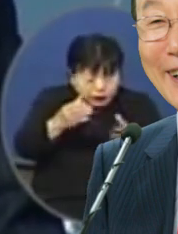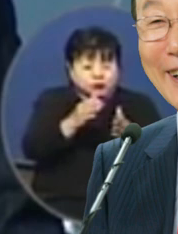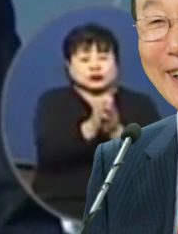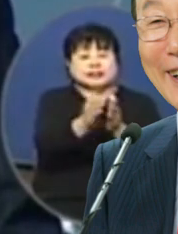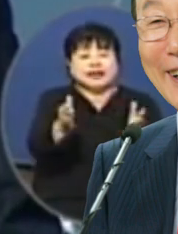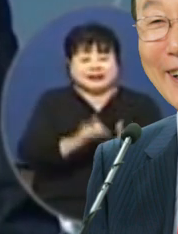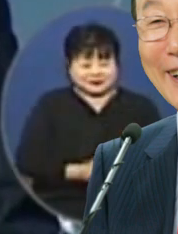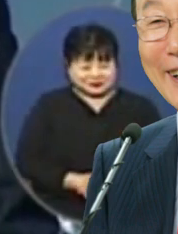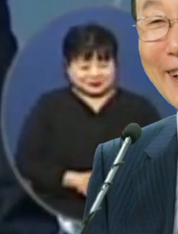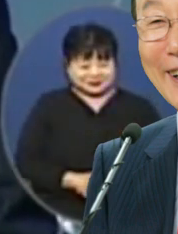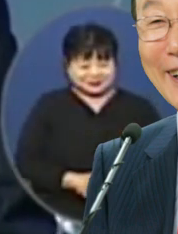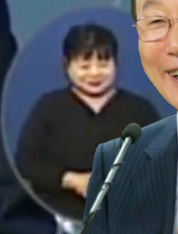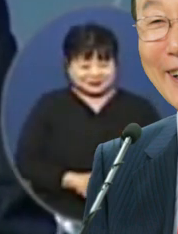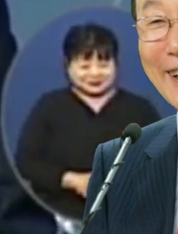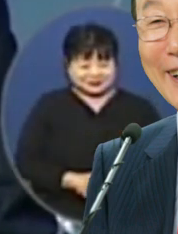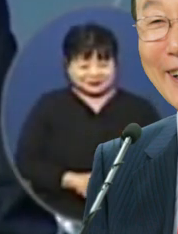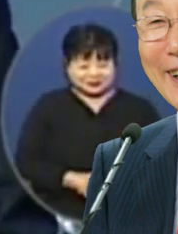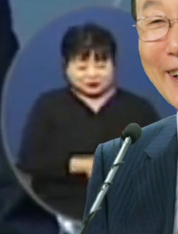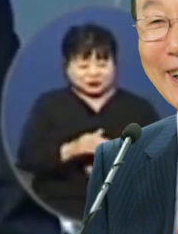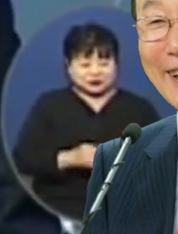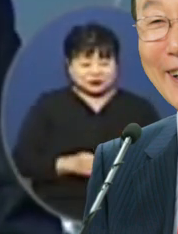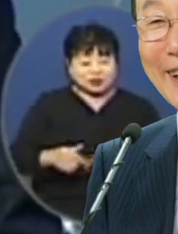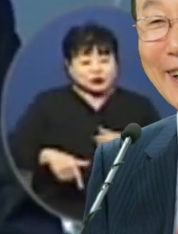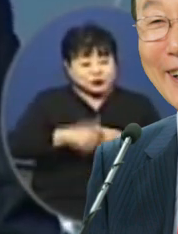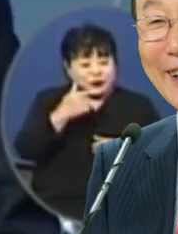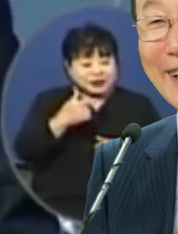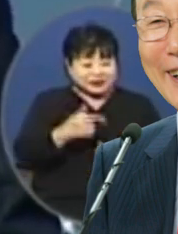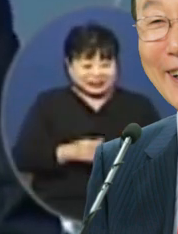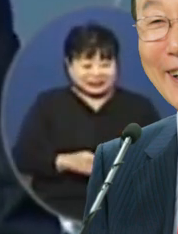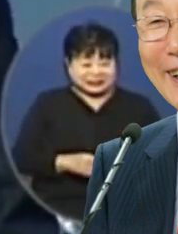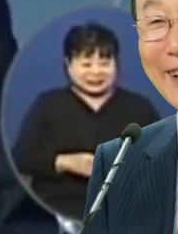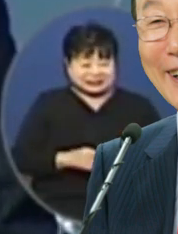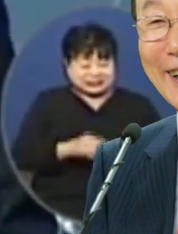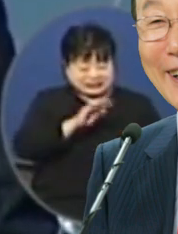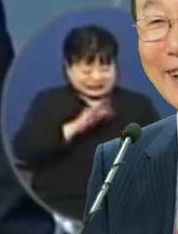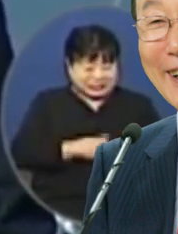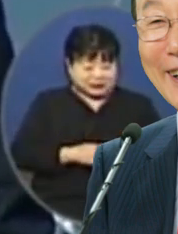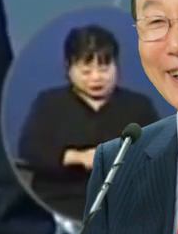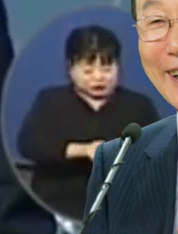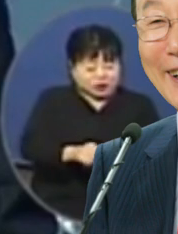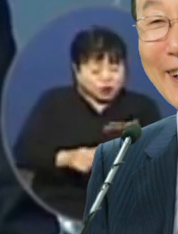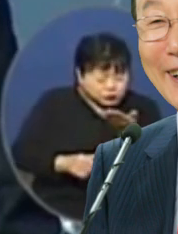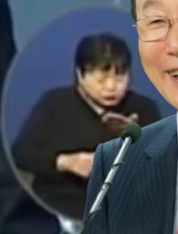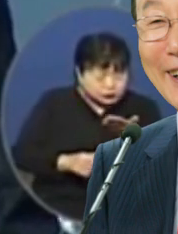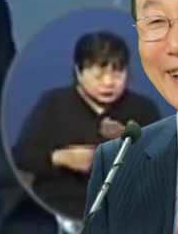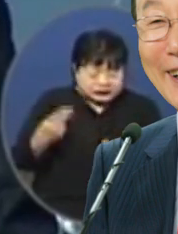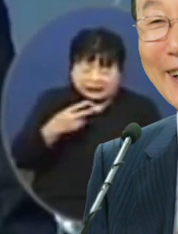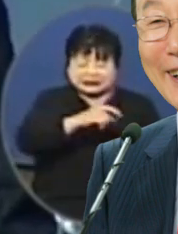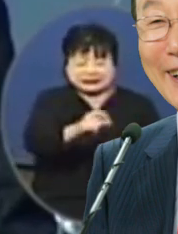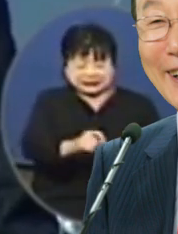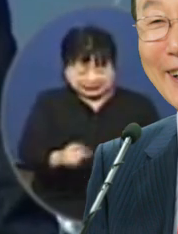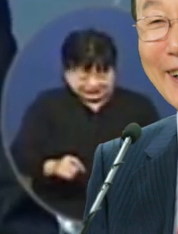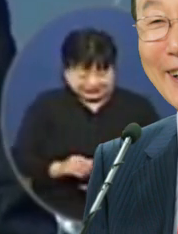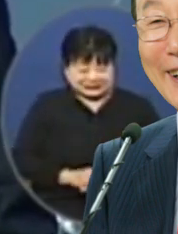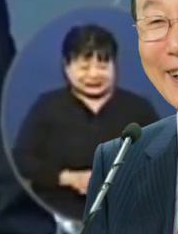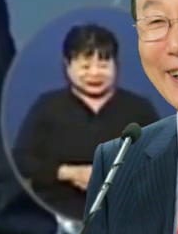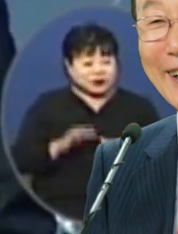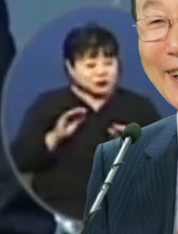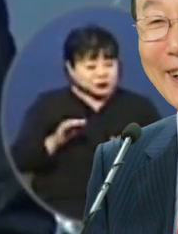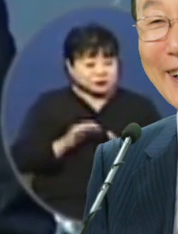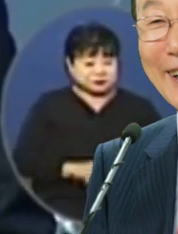시작하거든. 저희들도 초등학교 다닐 때 글을 잘못 쓰면 지우개로 지워버리고 새로 쓰는데